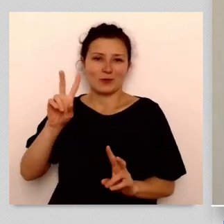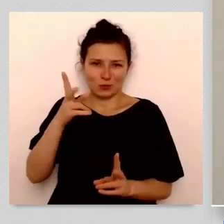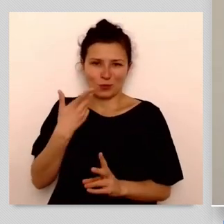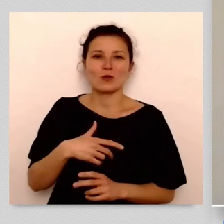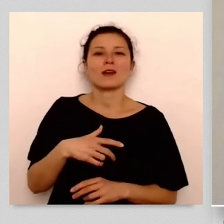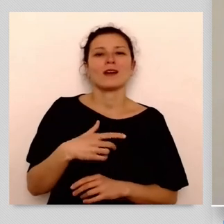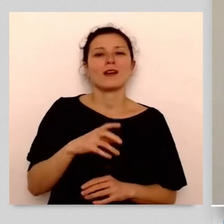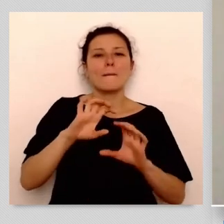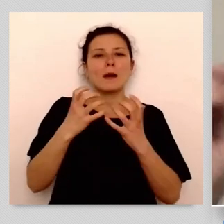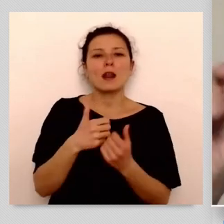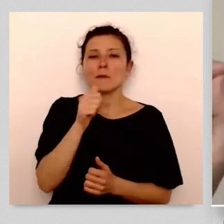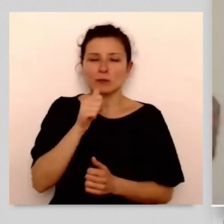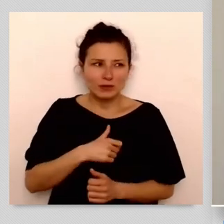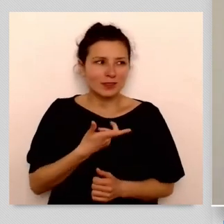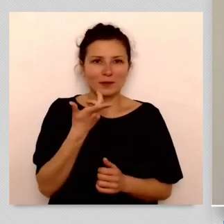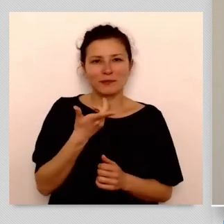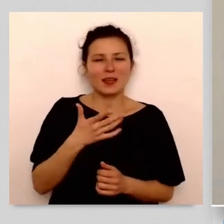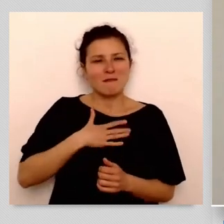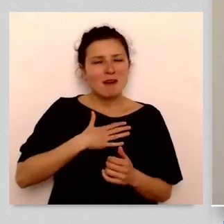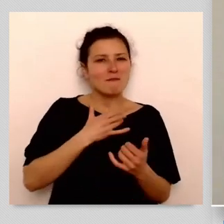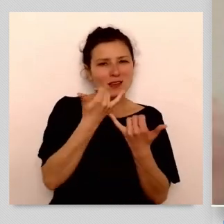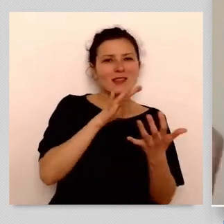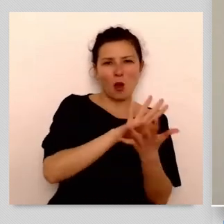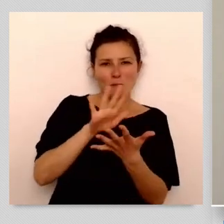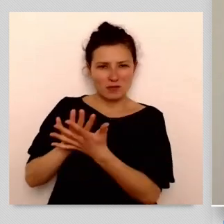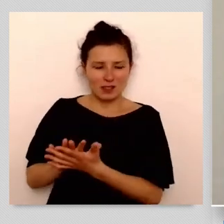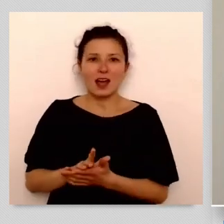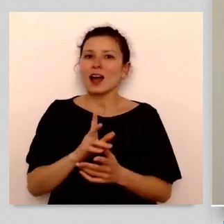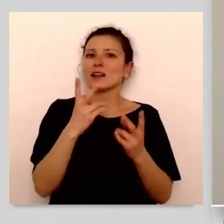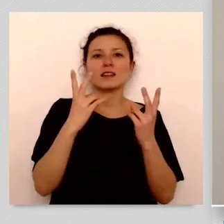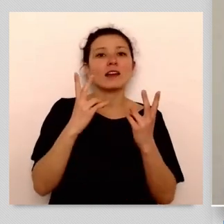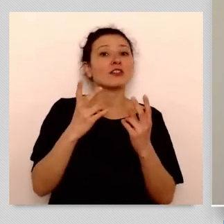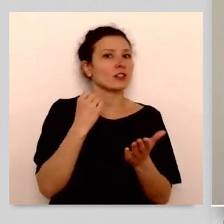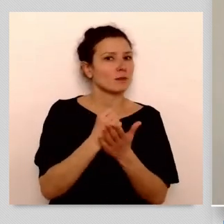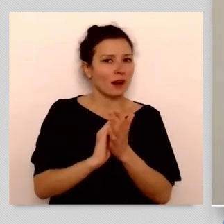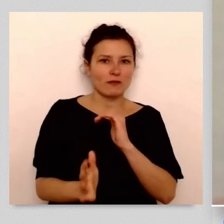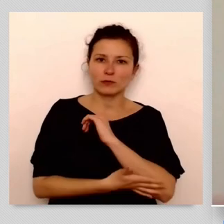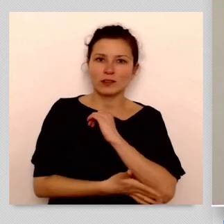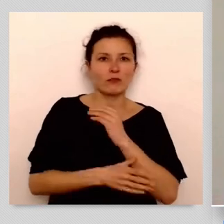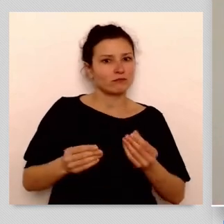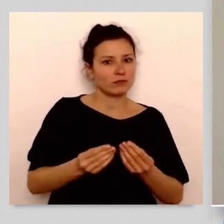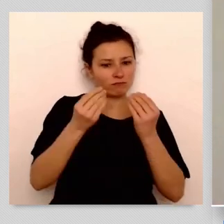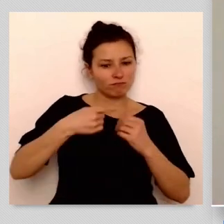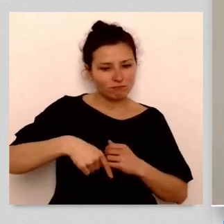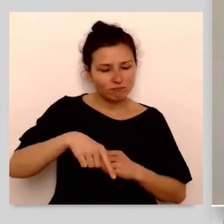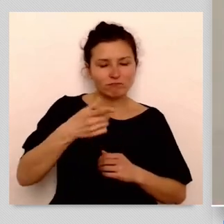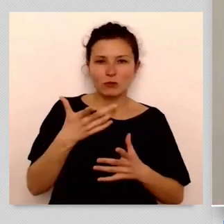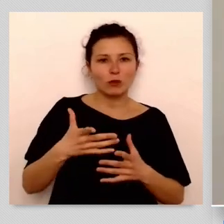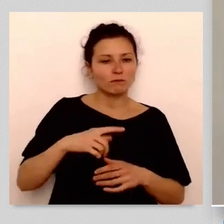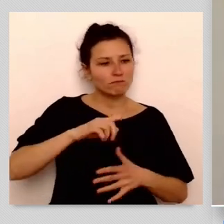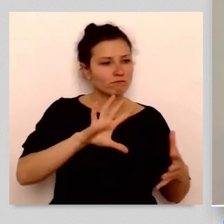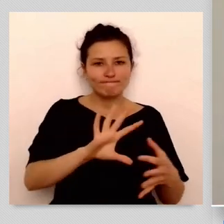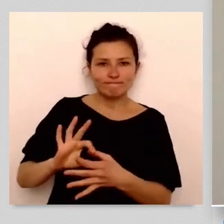się różnić w szczegółach, ale zasadnicze sprawy, te cywilizacyjne sprawy, które są przed nami, nas absolutnie łączą.